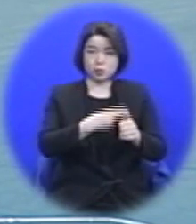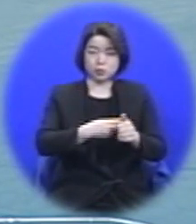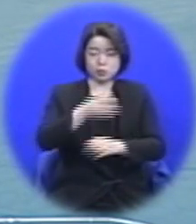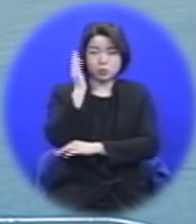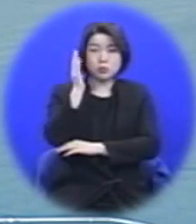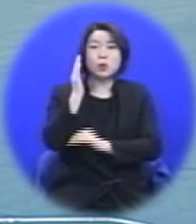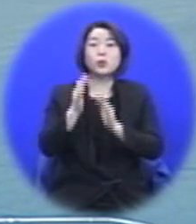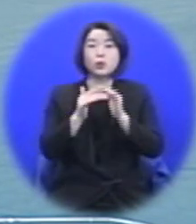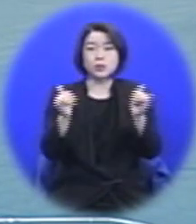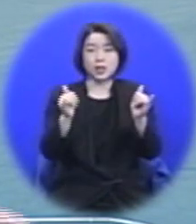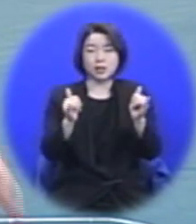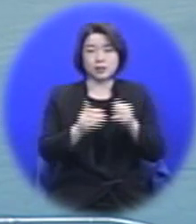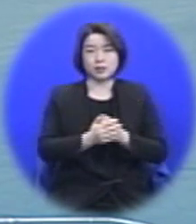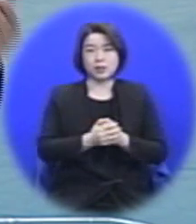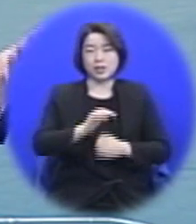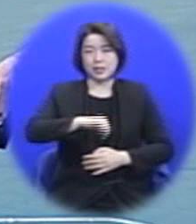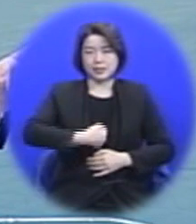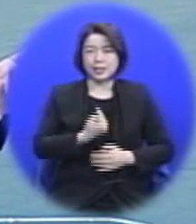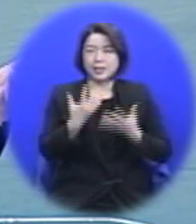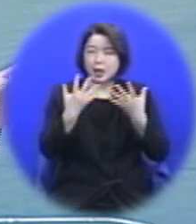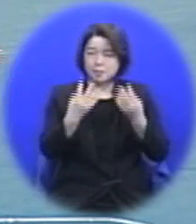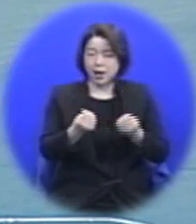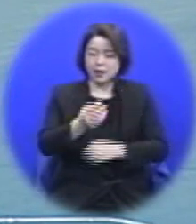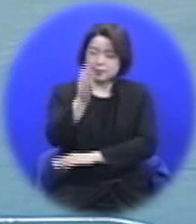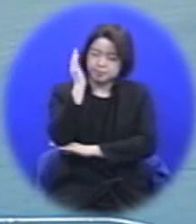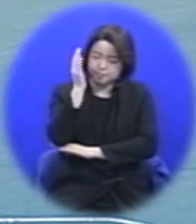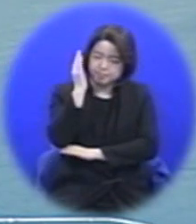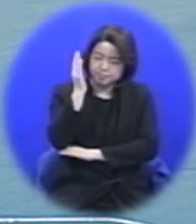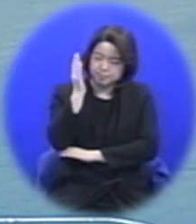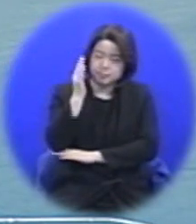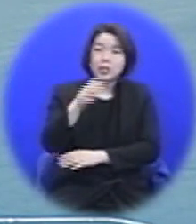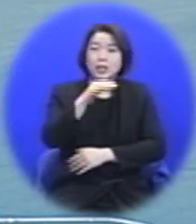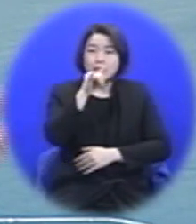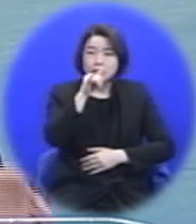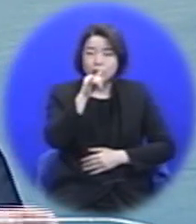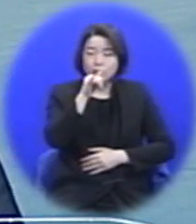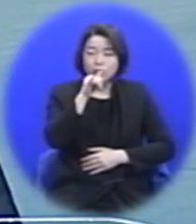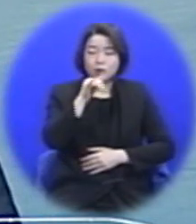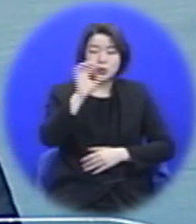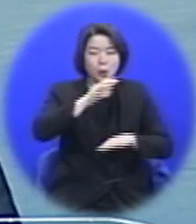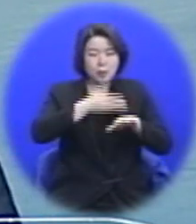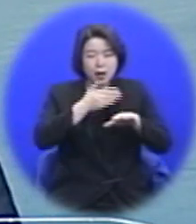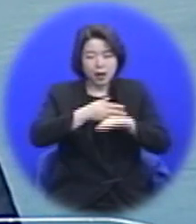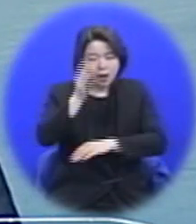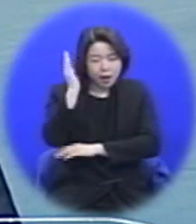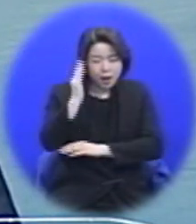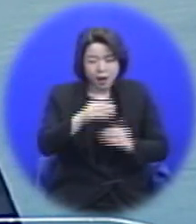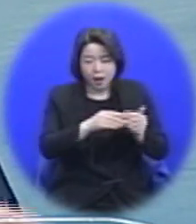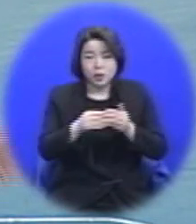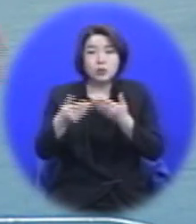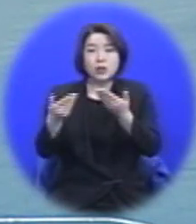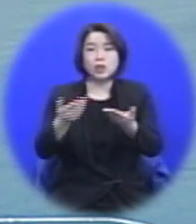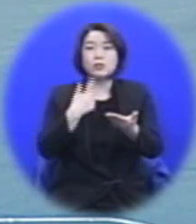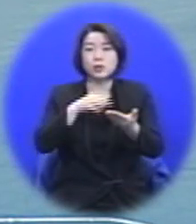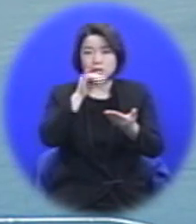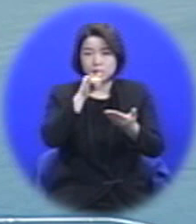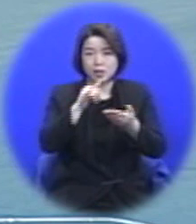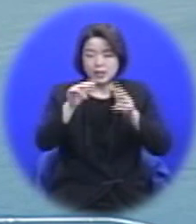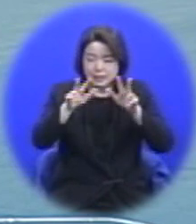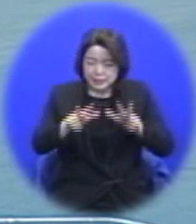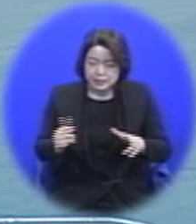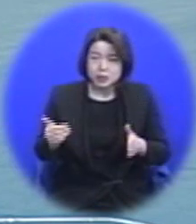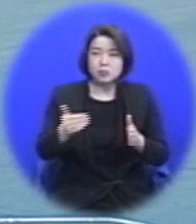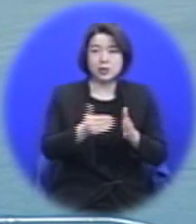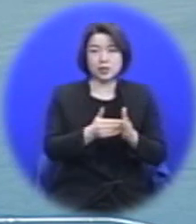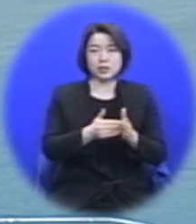설교자입니다. 자기가 많은 강의를 했고 설교를 했고 세미나를 인도를 했는데 지금까지 자기가